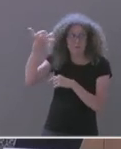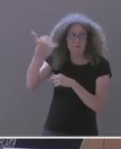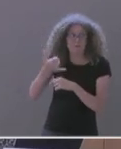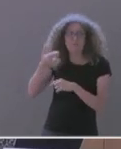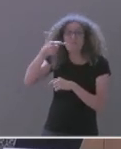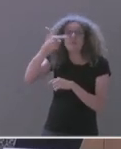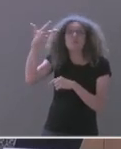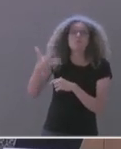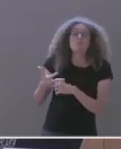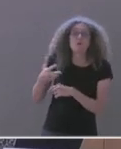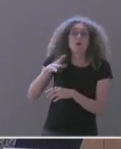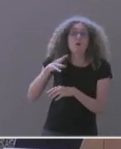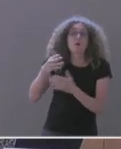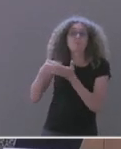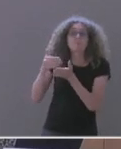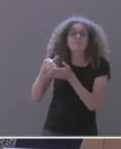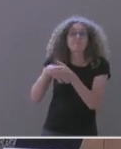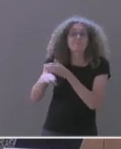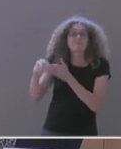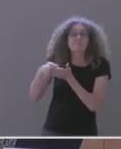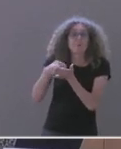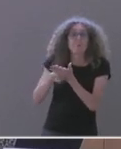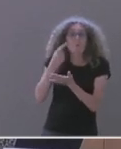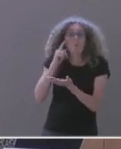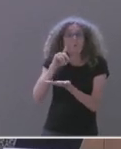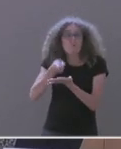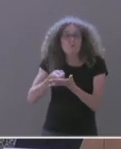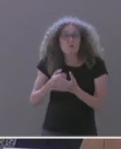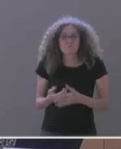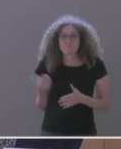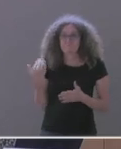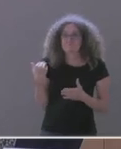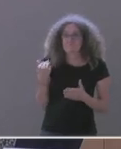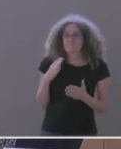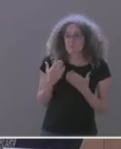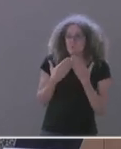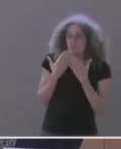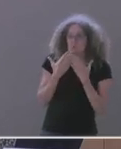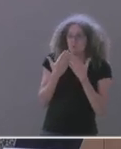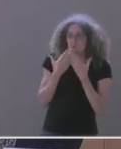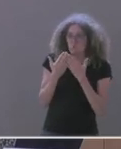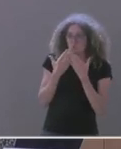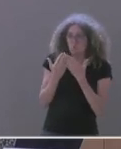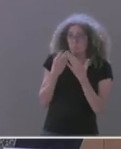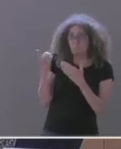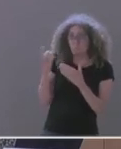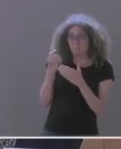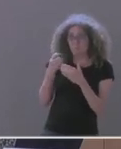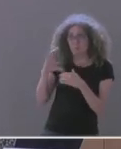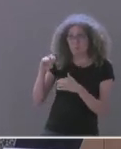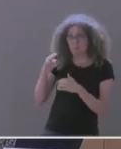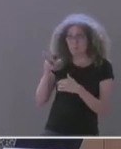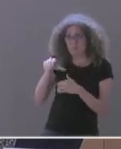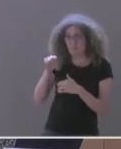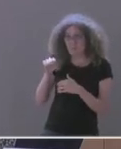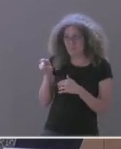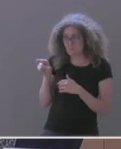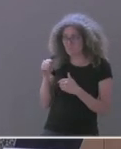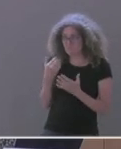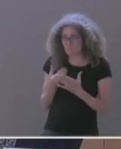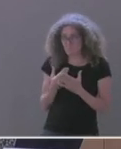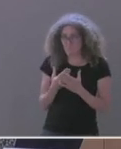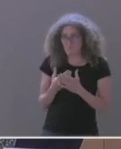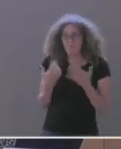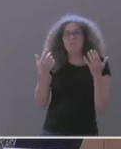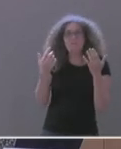leur propriété. Et une étude récente d'un laboratoire du CNRS montrait que sur les 500